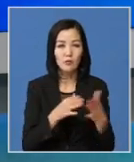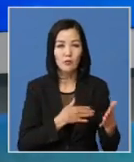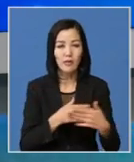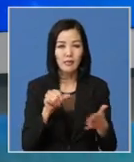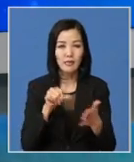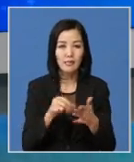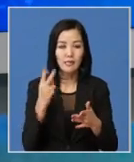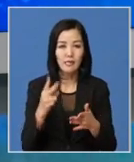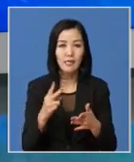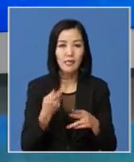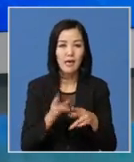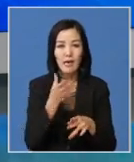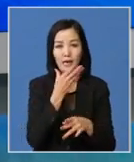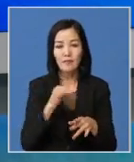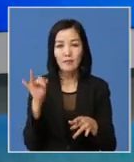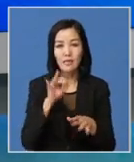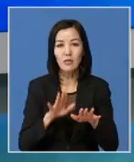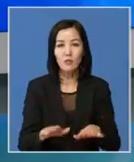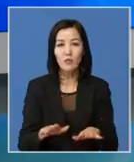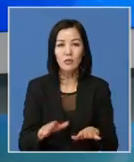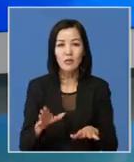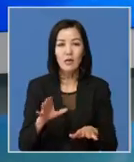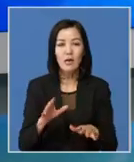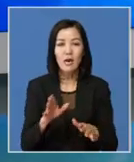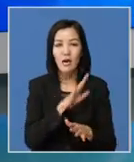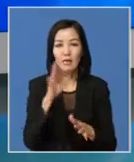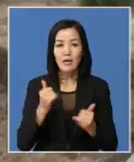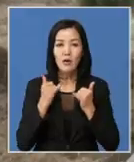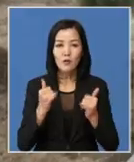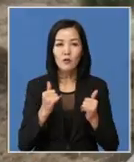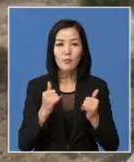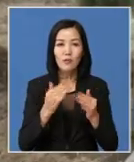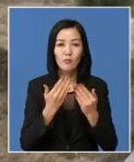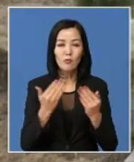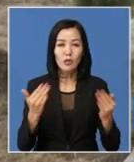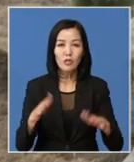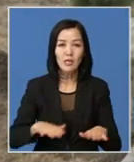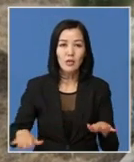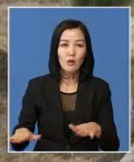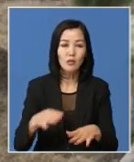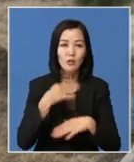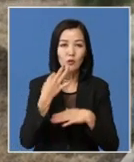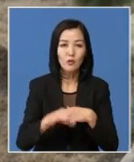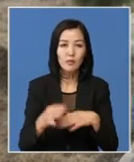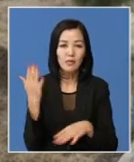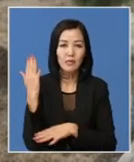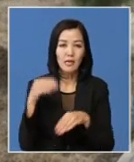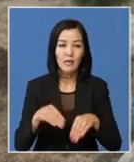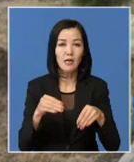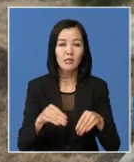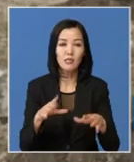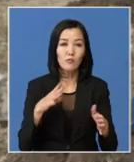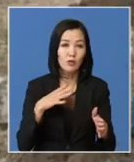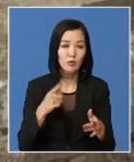атсалысты. Олар ауданның ең көрікті және тарихи орындарының бірі анаға құрмет мұражайының ауласына тек күз мезгілінде егілетін бірнеше ағаш түрлерін